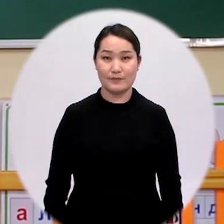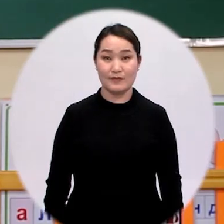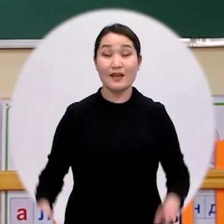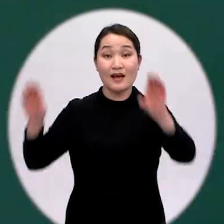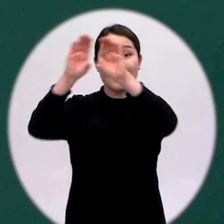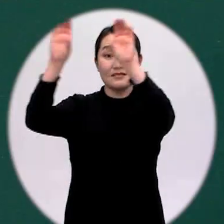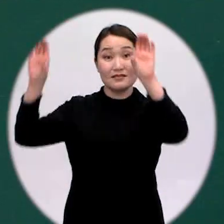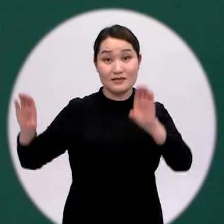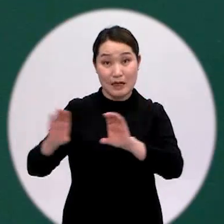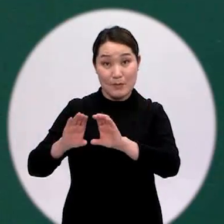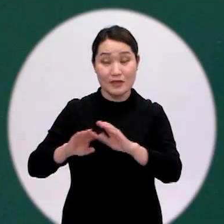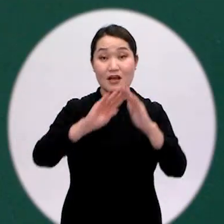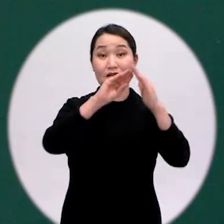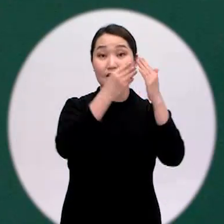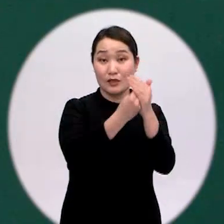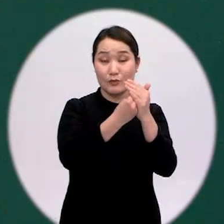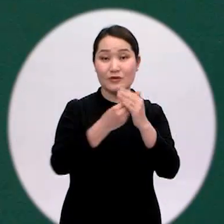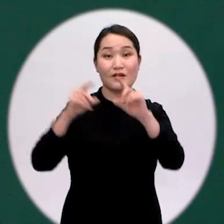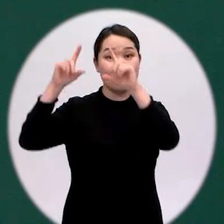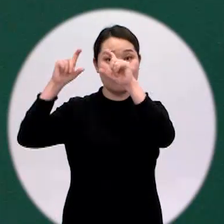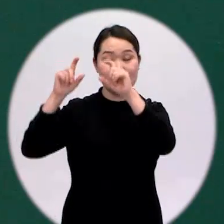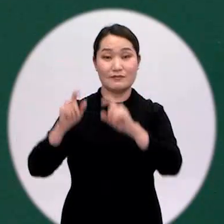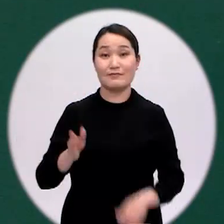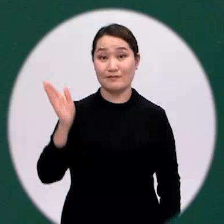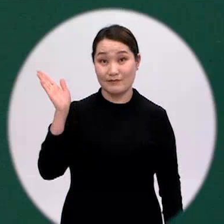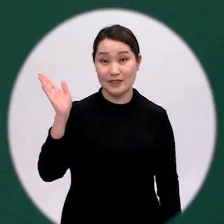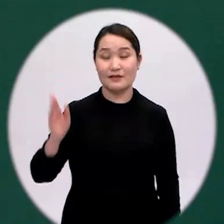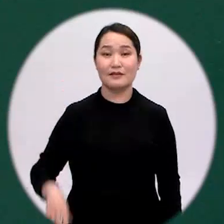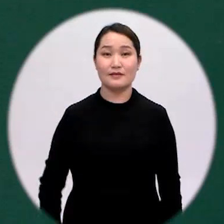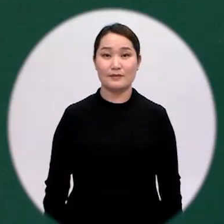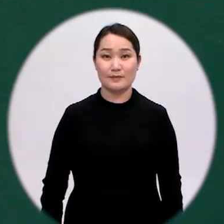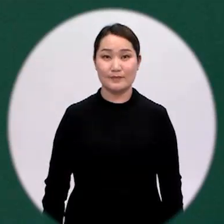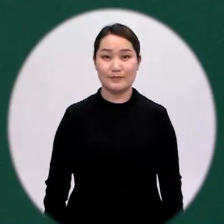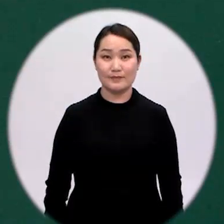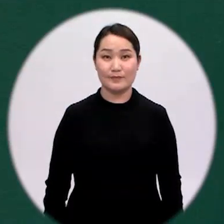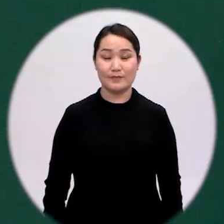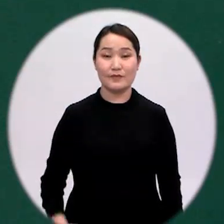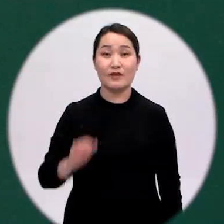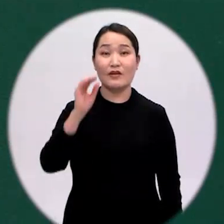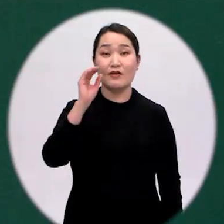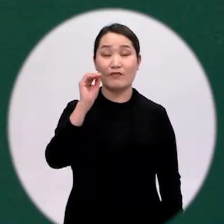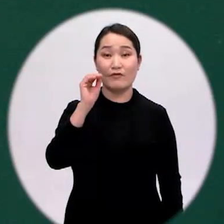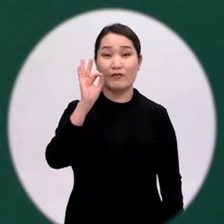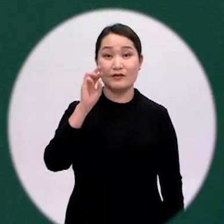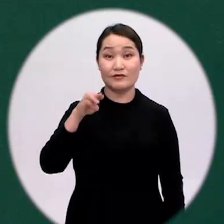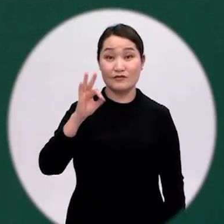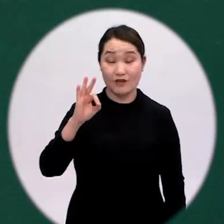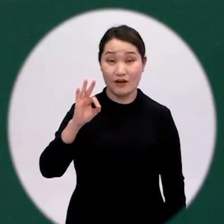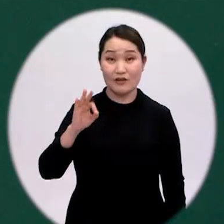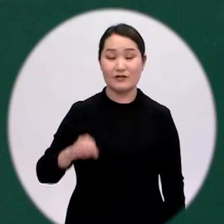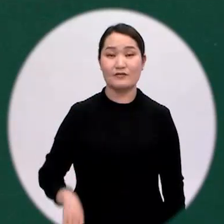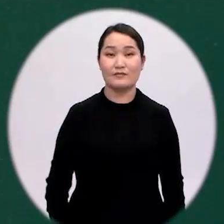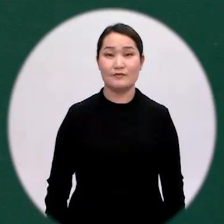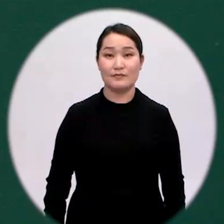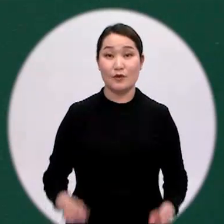бүлийн фото зургийг байрлуулсан байна. Тэгэхээр фото гэдэг үгийг мөн багш